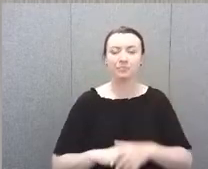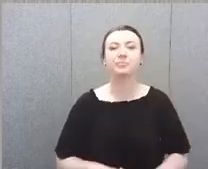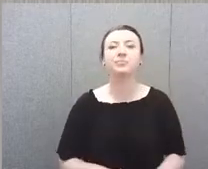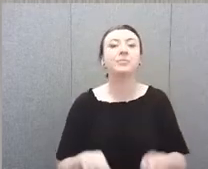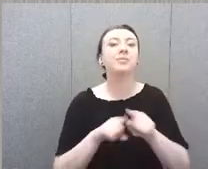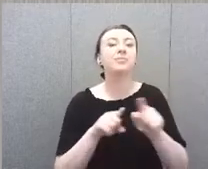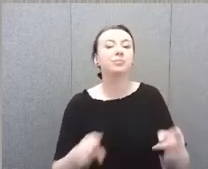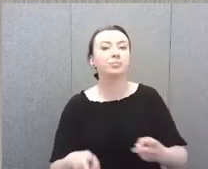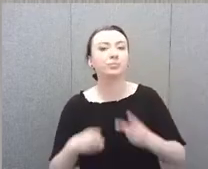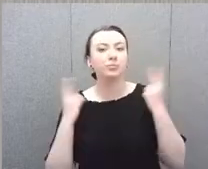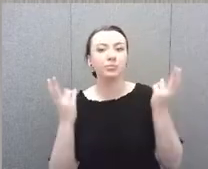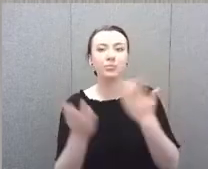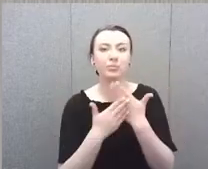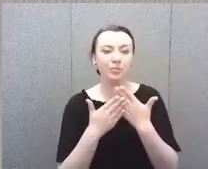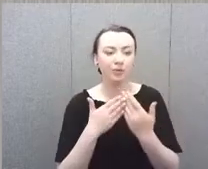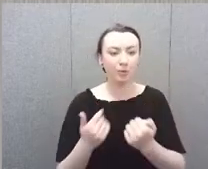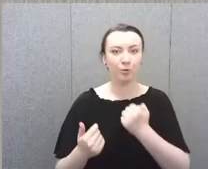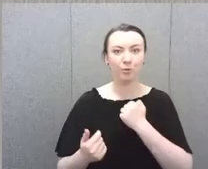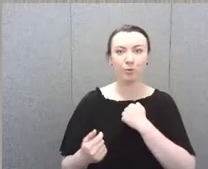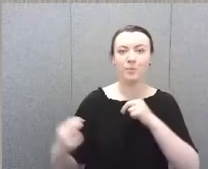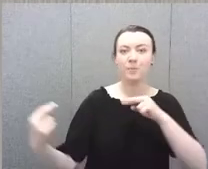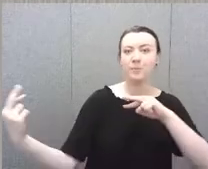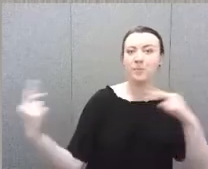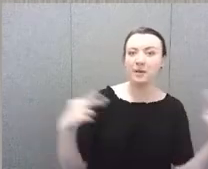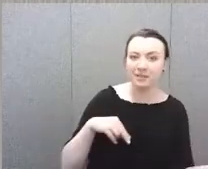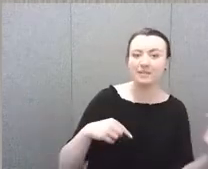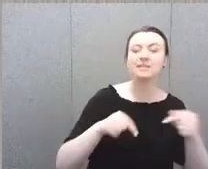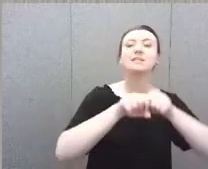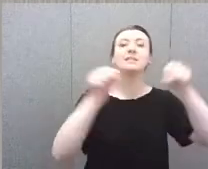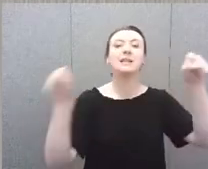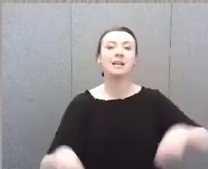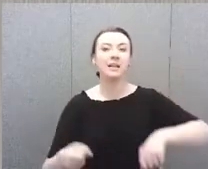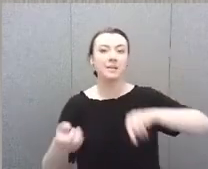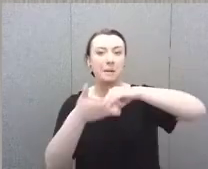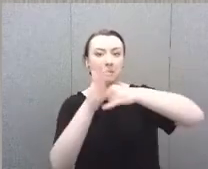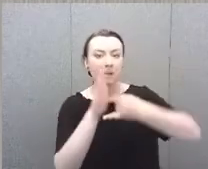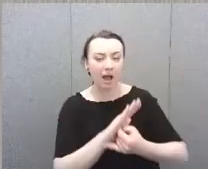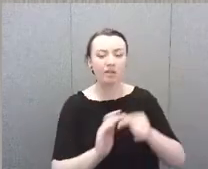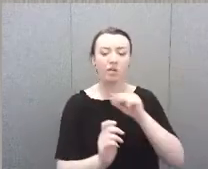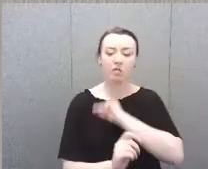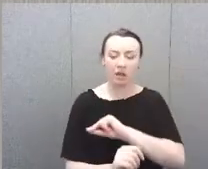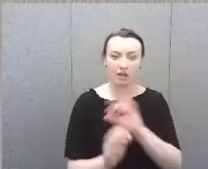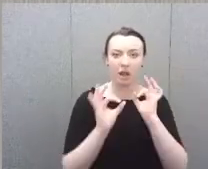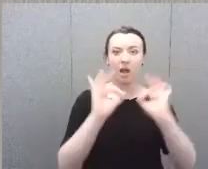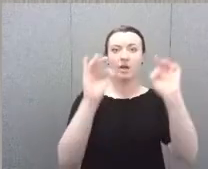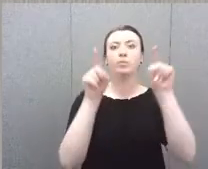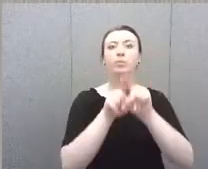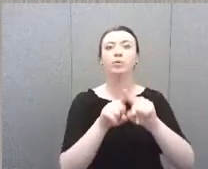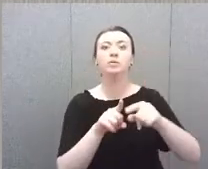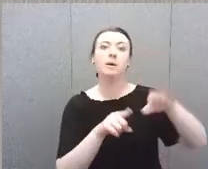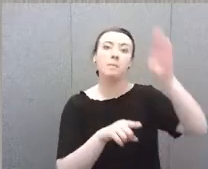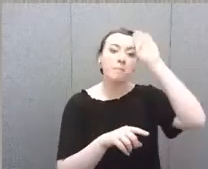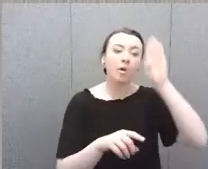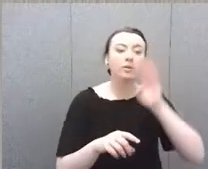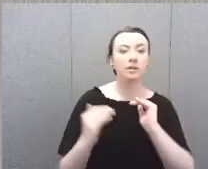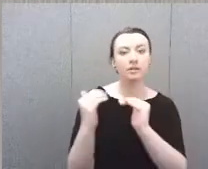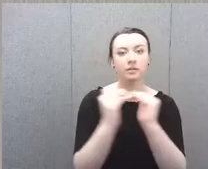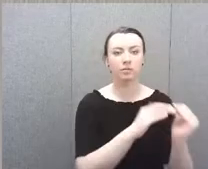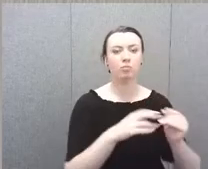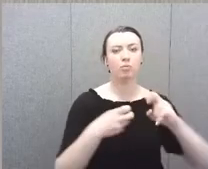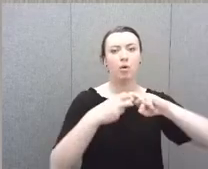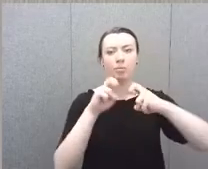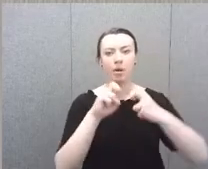такого внимания, как во время работы этого правительства. Я думаю, что это и изменение